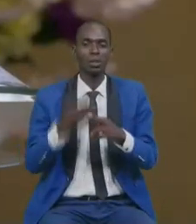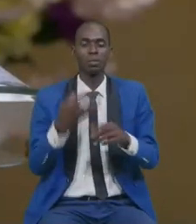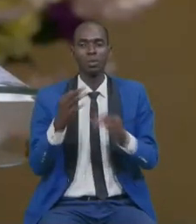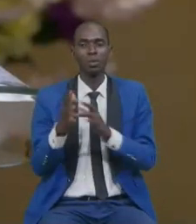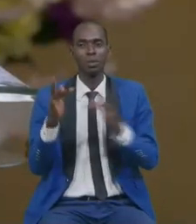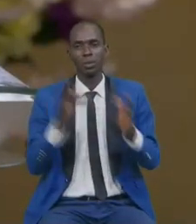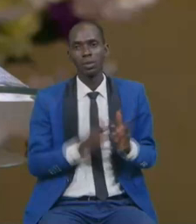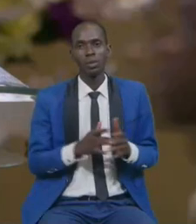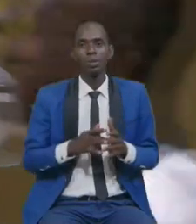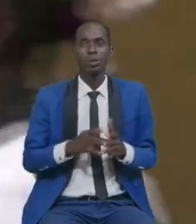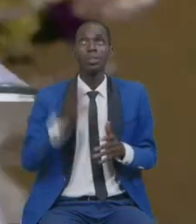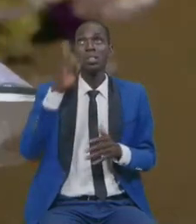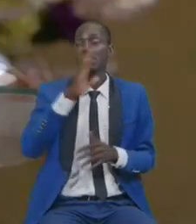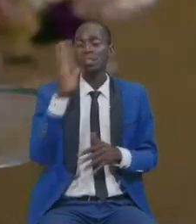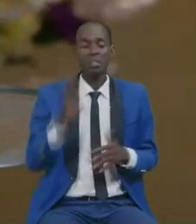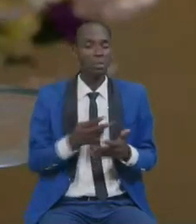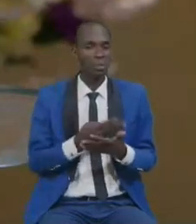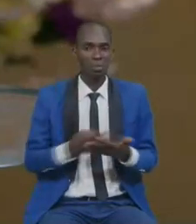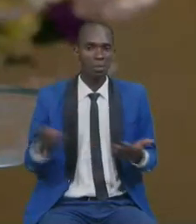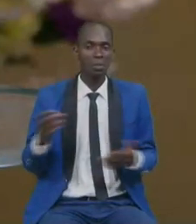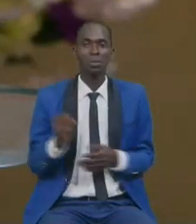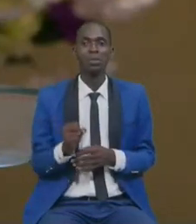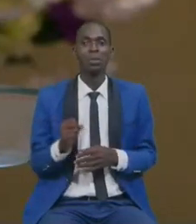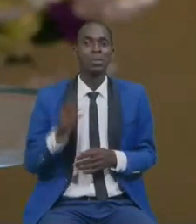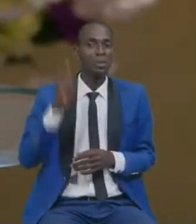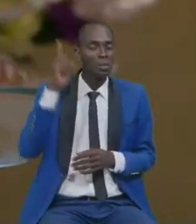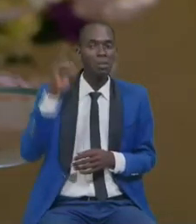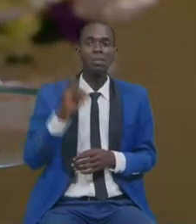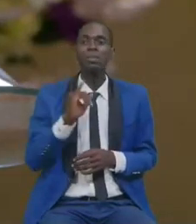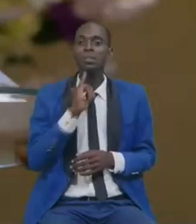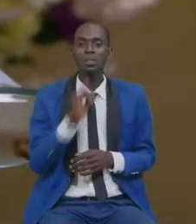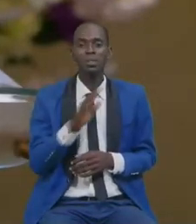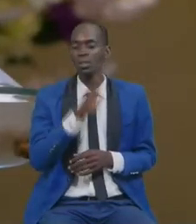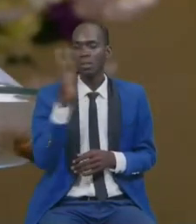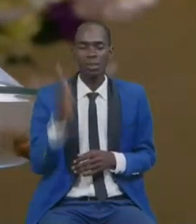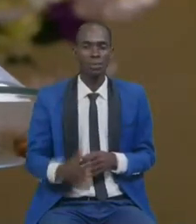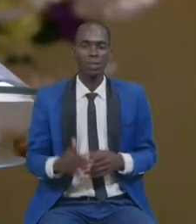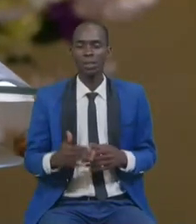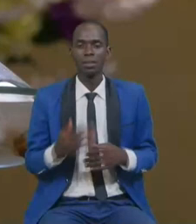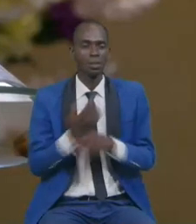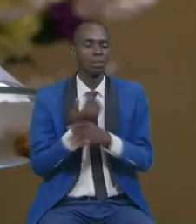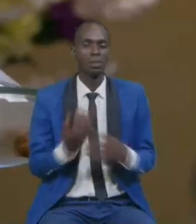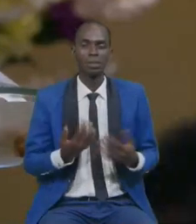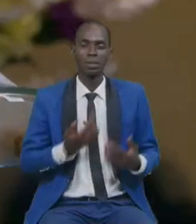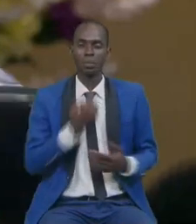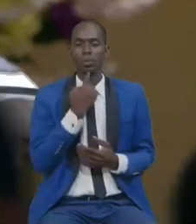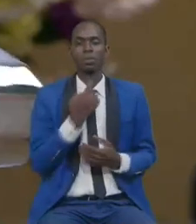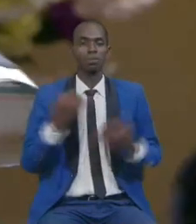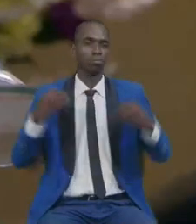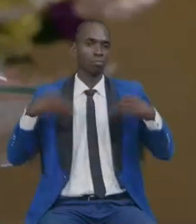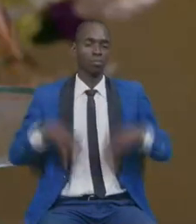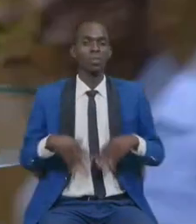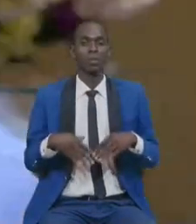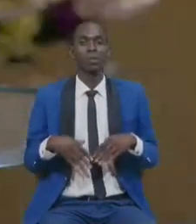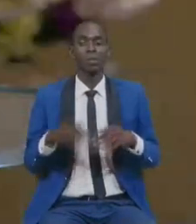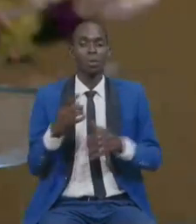Il n'échoue jamais. C'est un libérateur qui ne déçoit jamais. Il t'a libéré ce soir. Ne cache pas